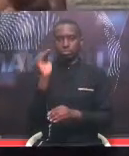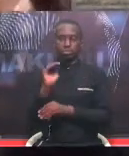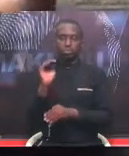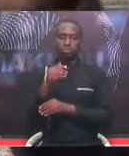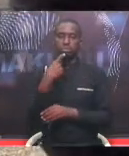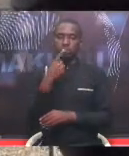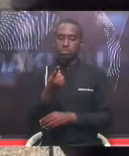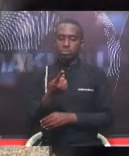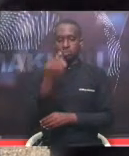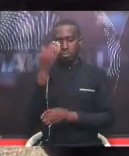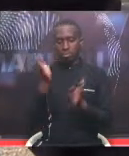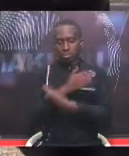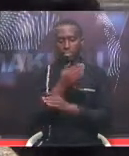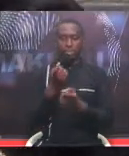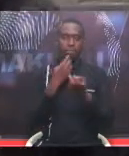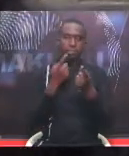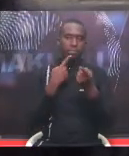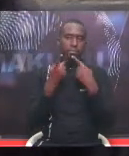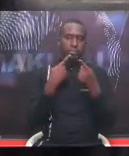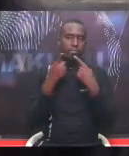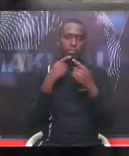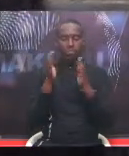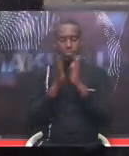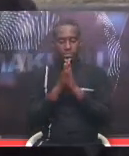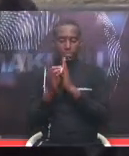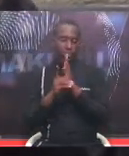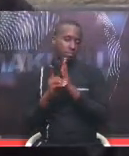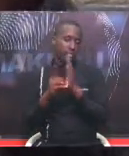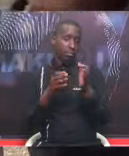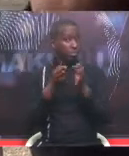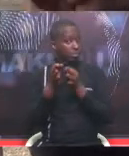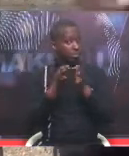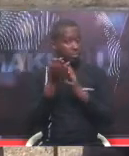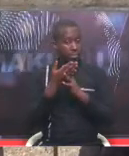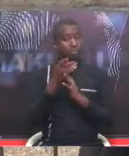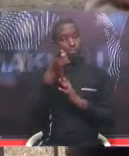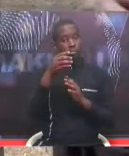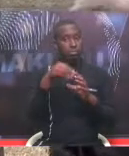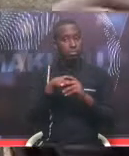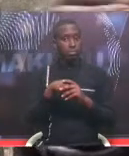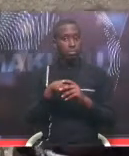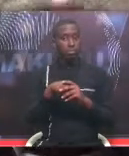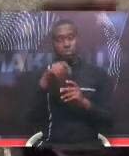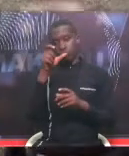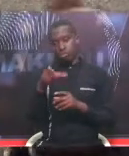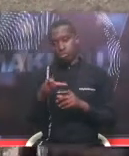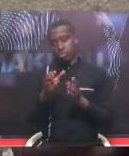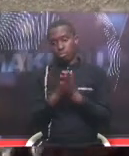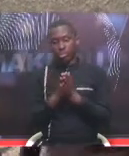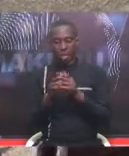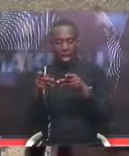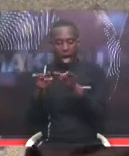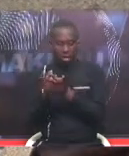bati muzabanze muvugane n'iki na karere, ubwo bivuze ngo hagati aho ngaho hagati umwo harimo